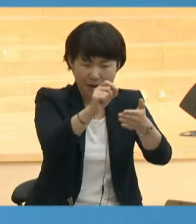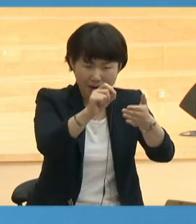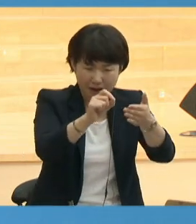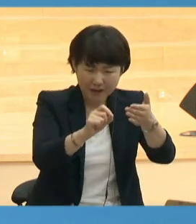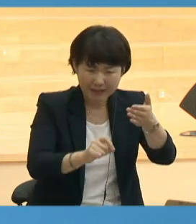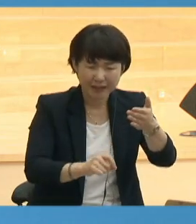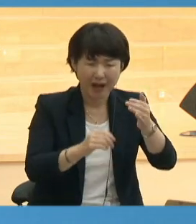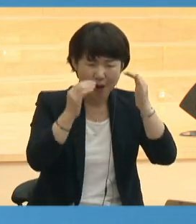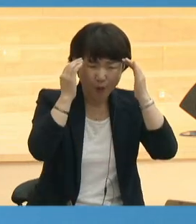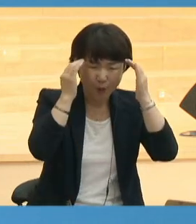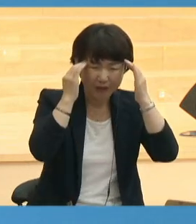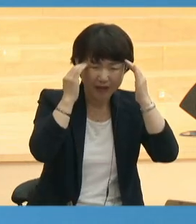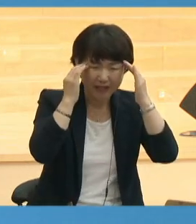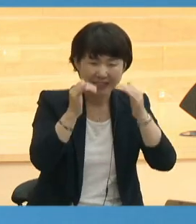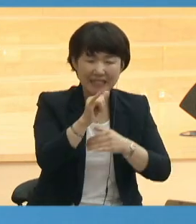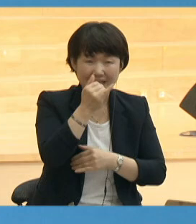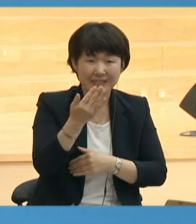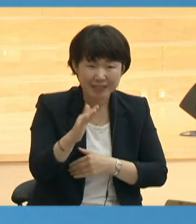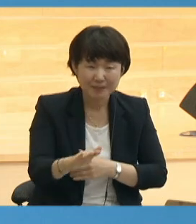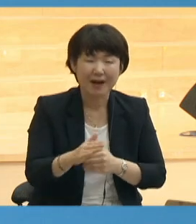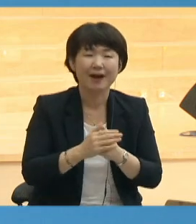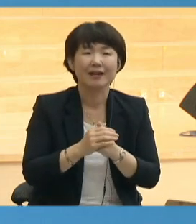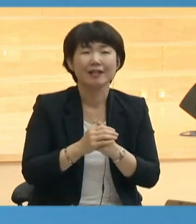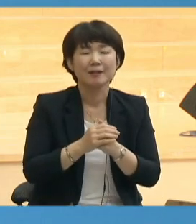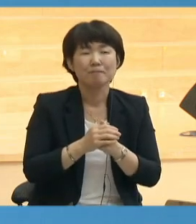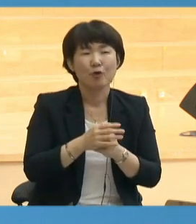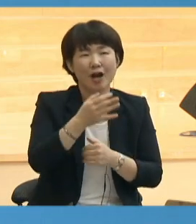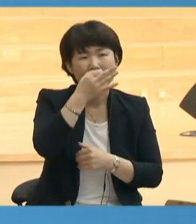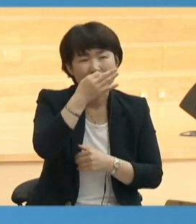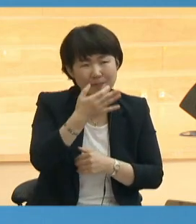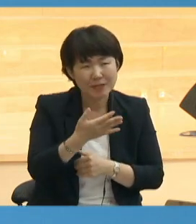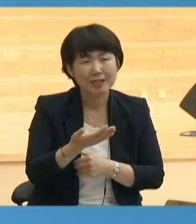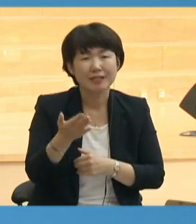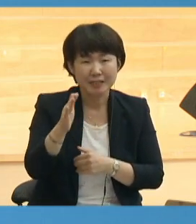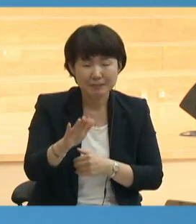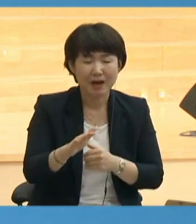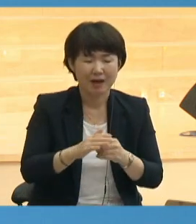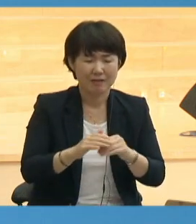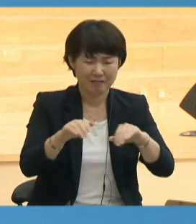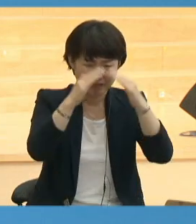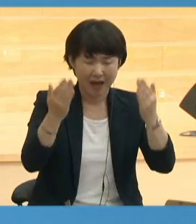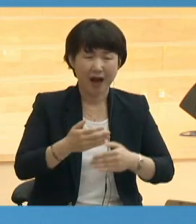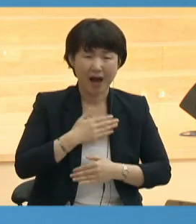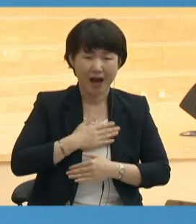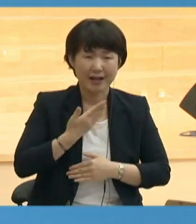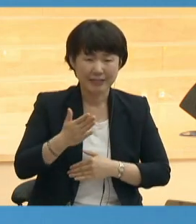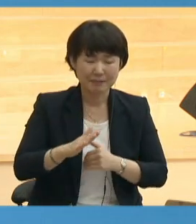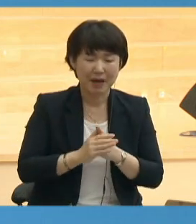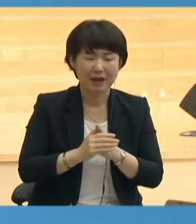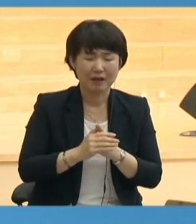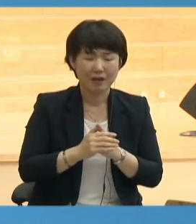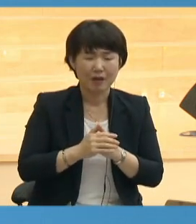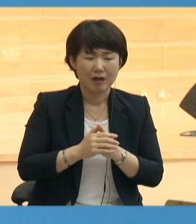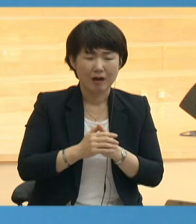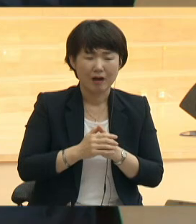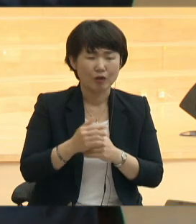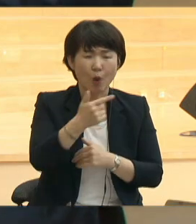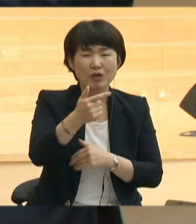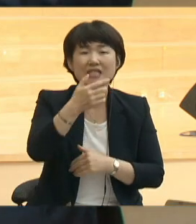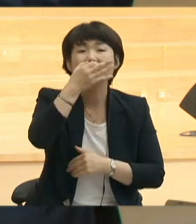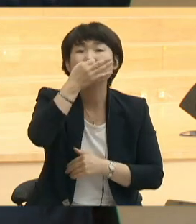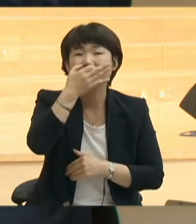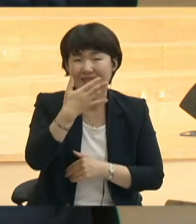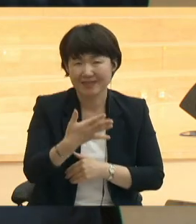고난이 기회도 있고 어 난 이 우리에게 뭔가 축복도 팬암 달겠 그래도 너무 힘 중 조건을